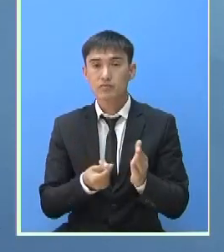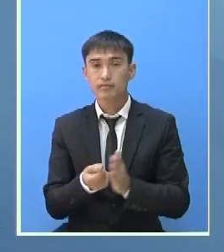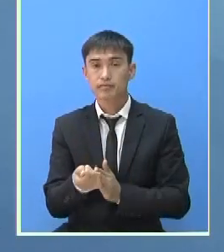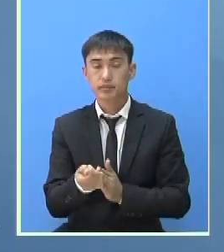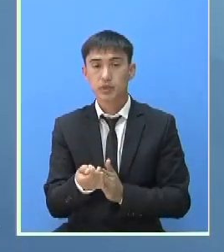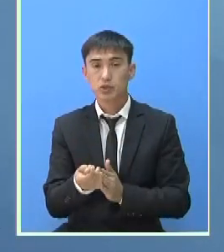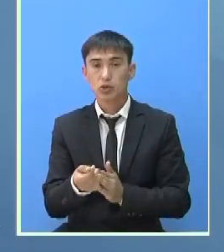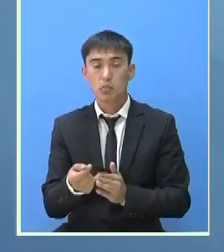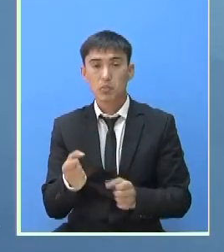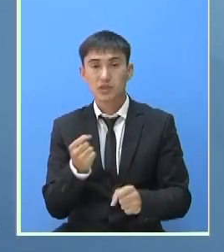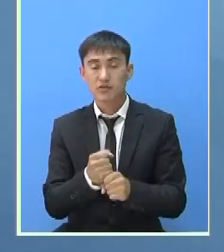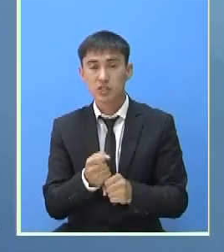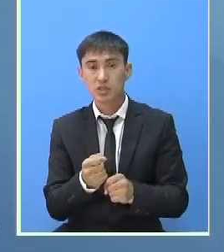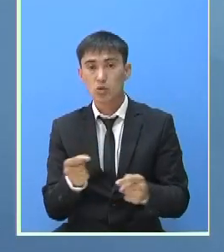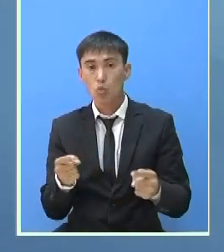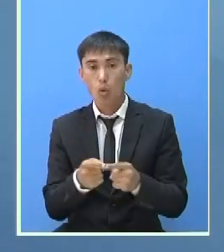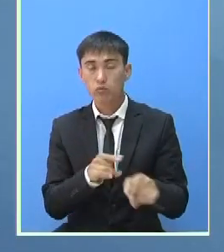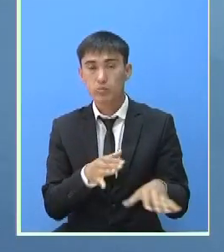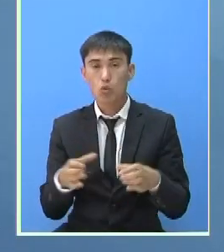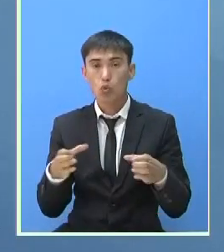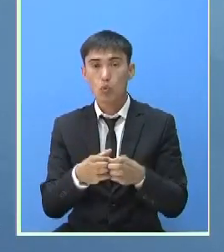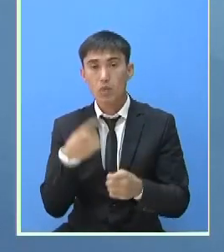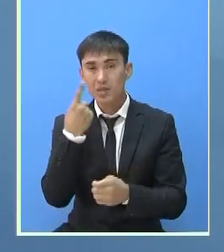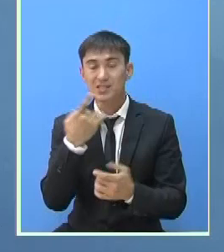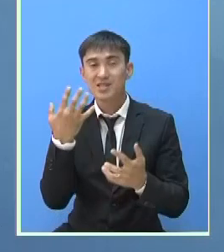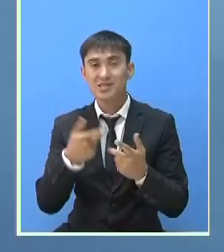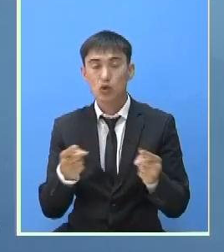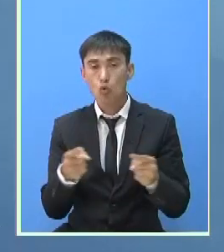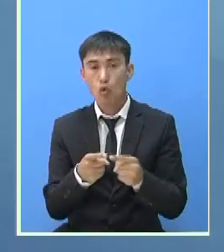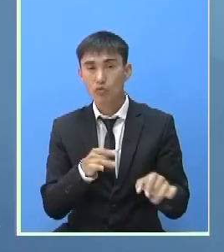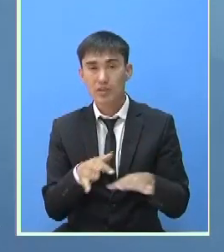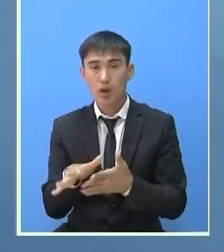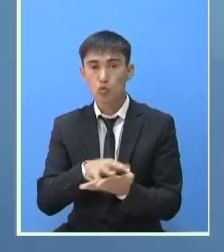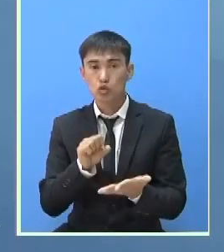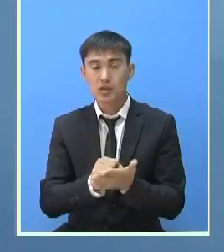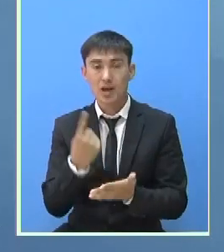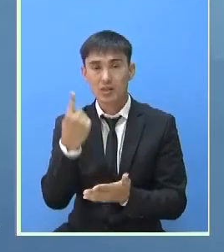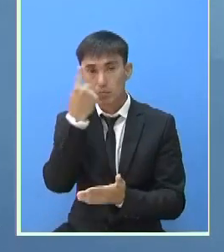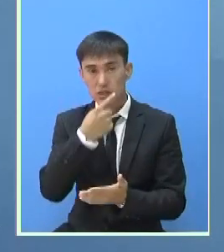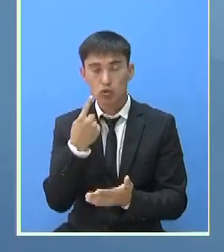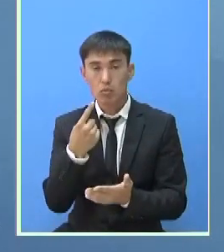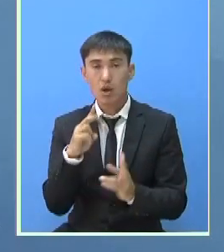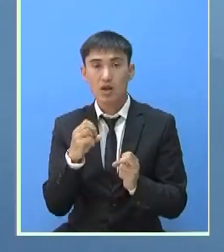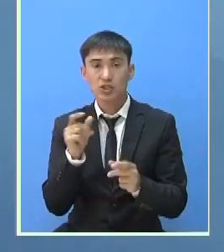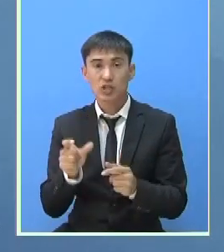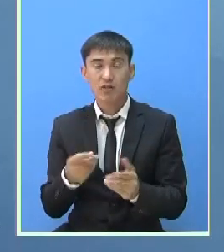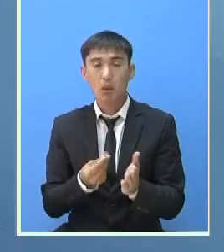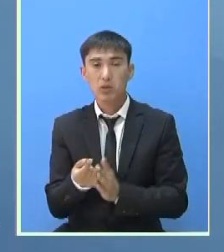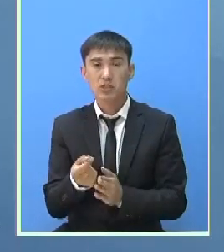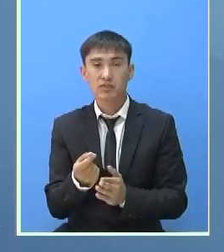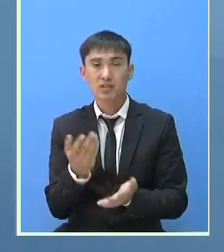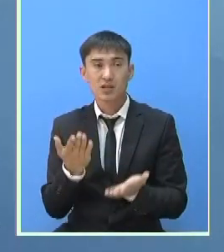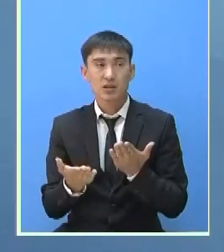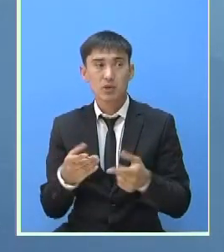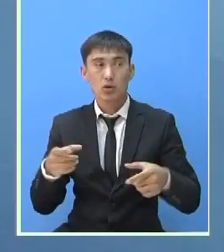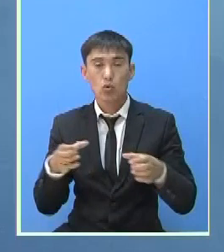совершении уголовного правонарушения группой лиц или же при совершении нескольких уголовных правонарушений одним лицом? Как человек в данном случае оплачивает? Либо вот